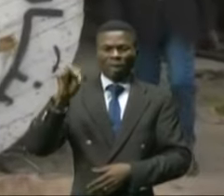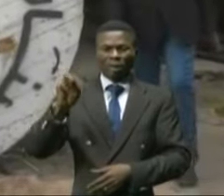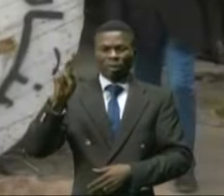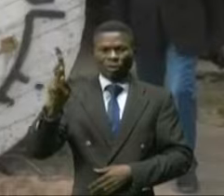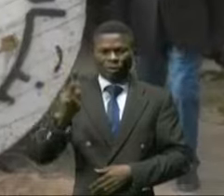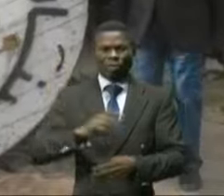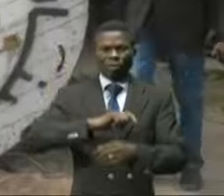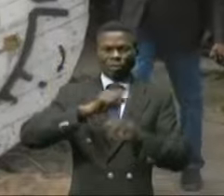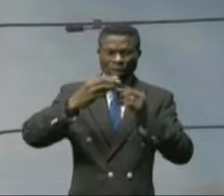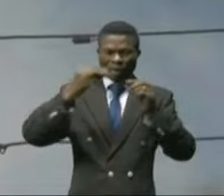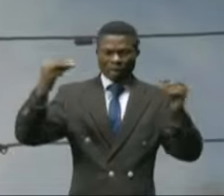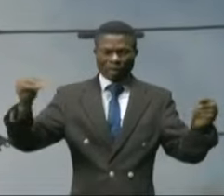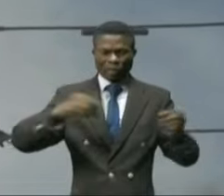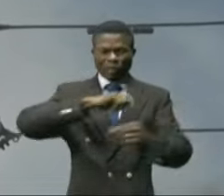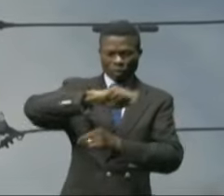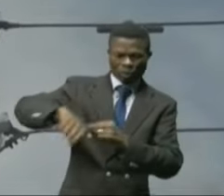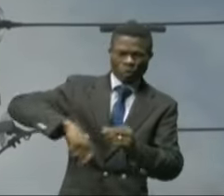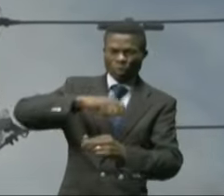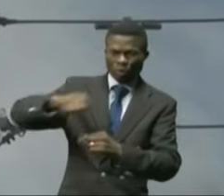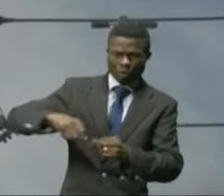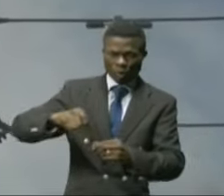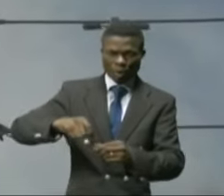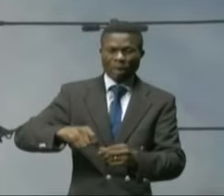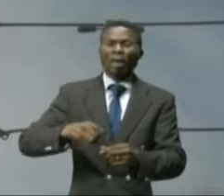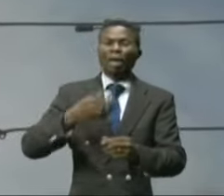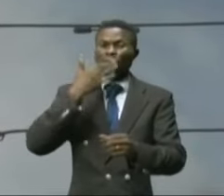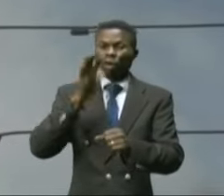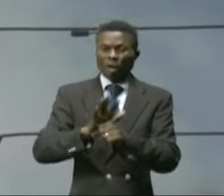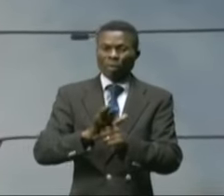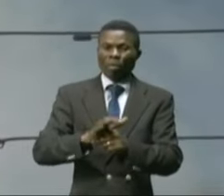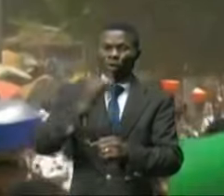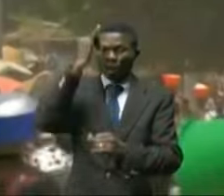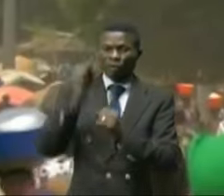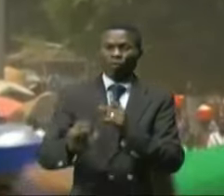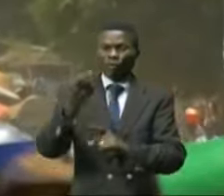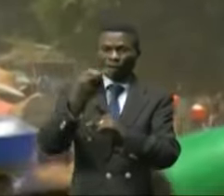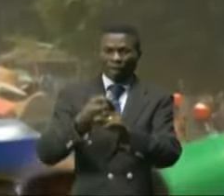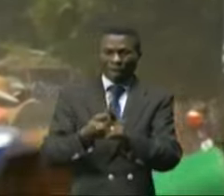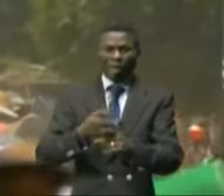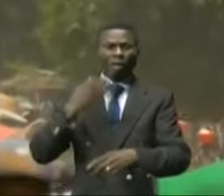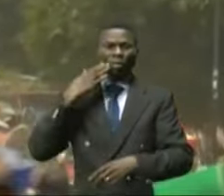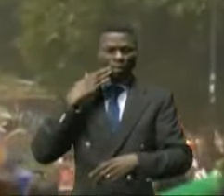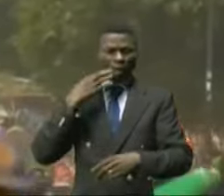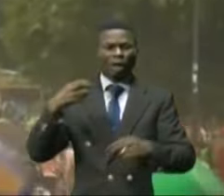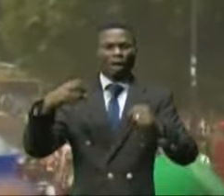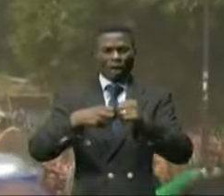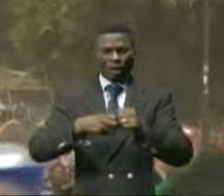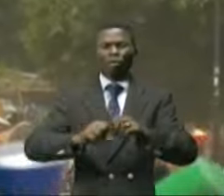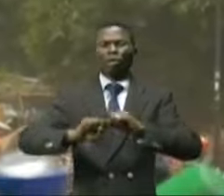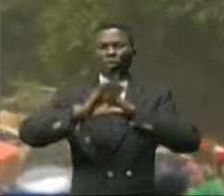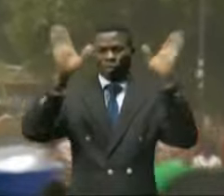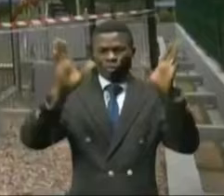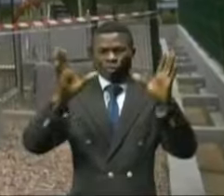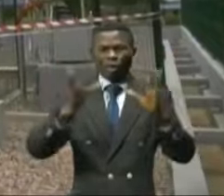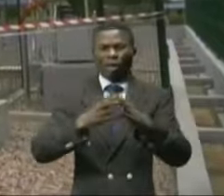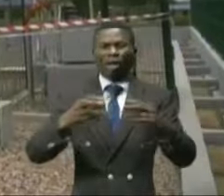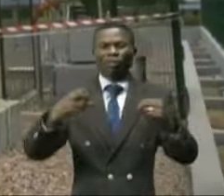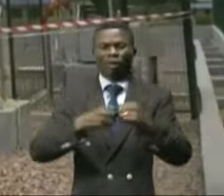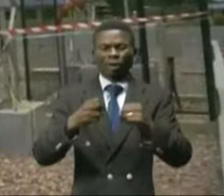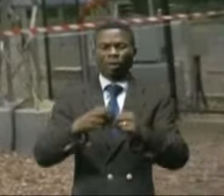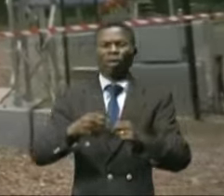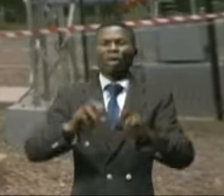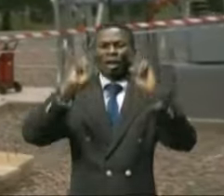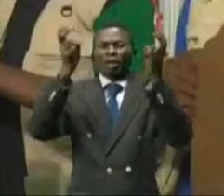de câbles, avant de confirmer que fin mars, nous allons pousser un ouf de soulagement en rapport avec le courant électrique